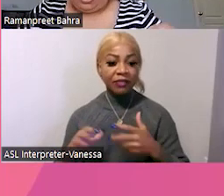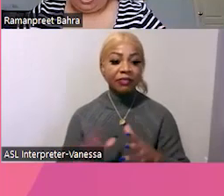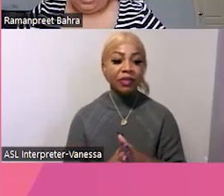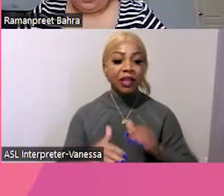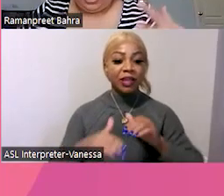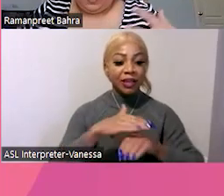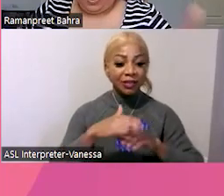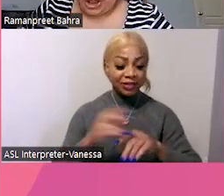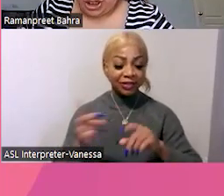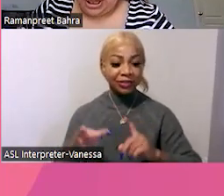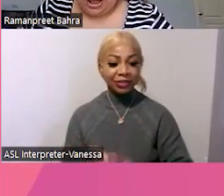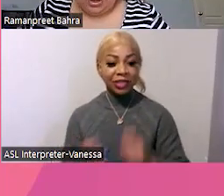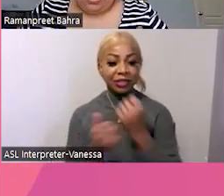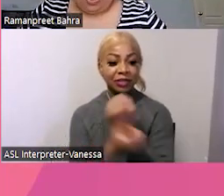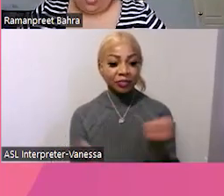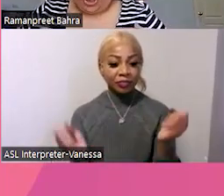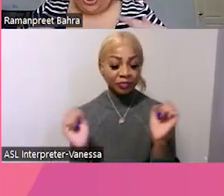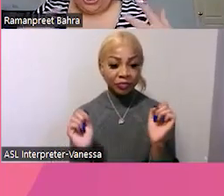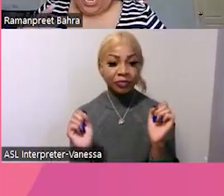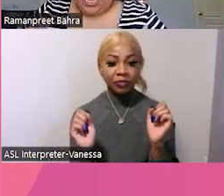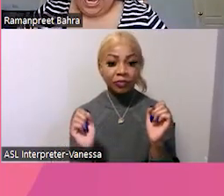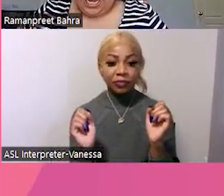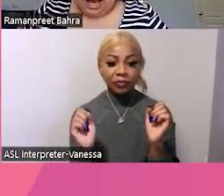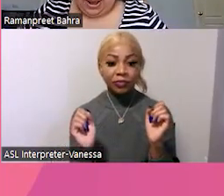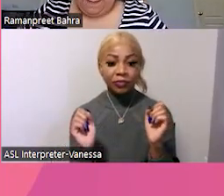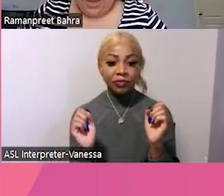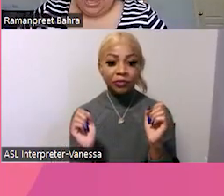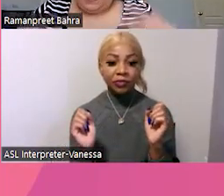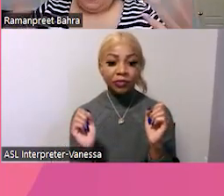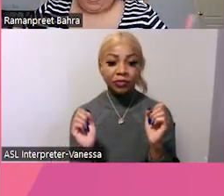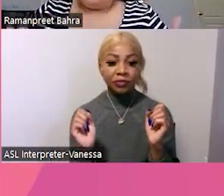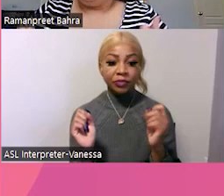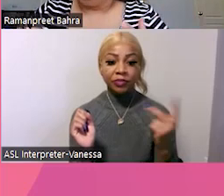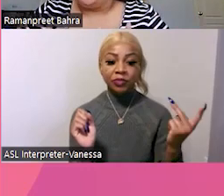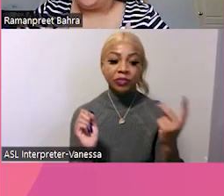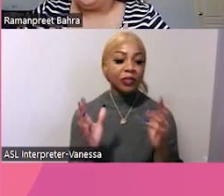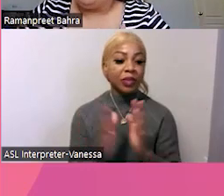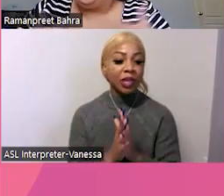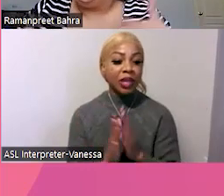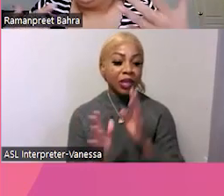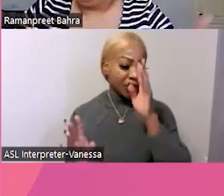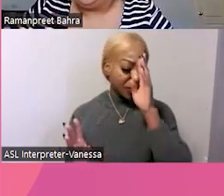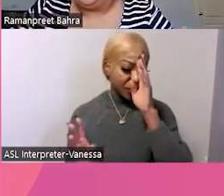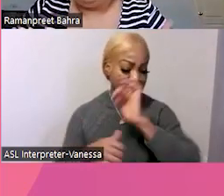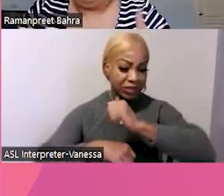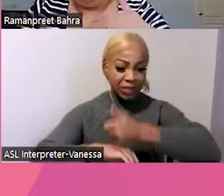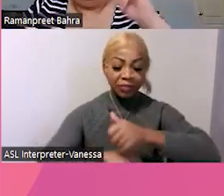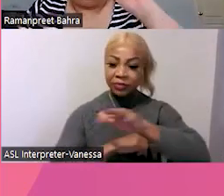voulons aussi passer à un accès, parler de l'accès collectif et de la libération collective.